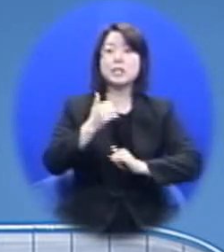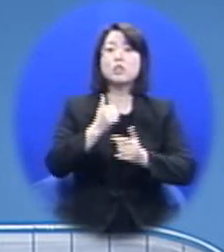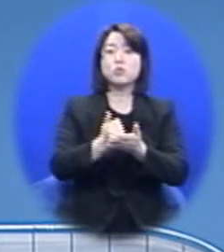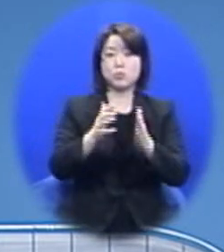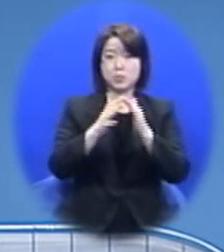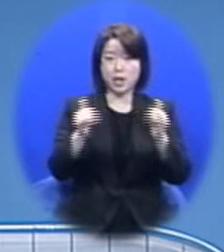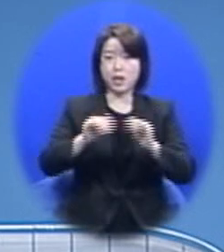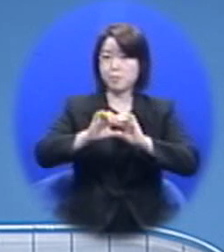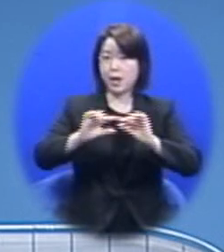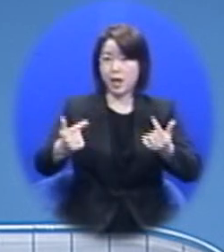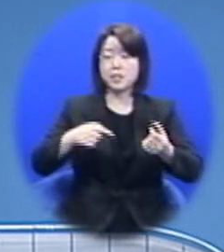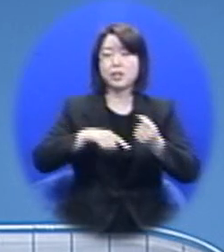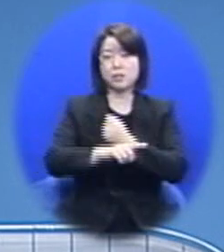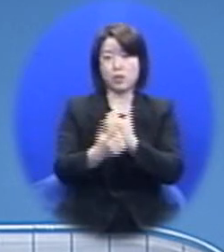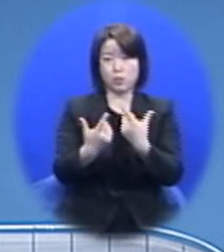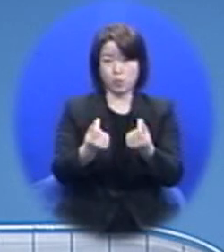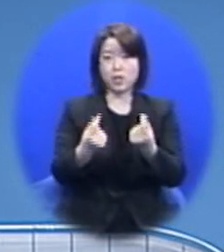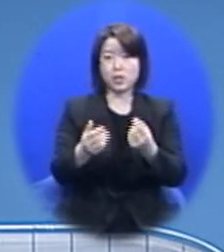거예요.